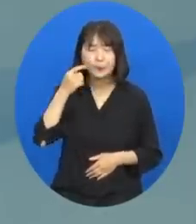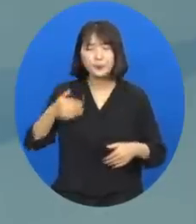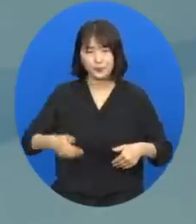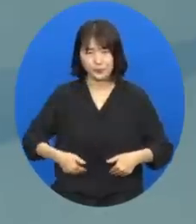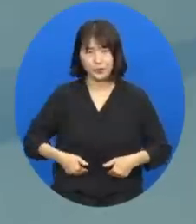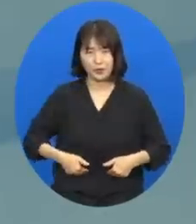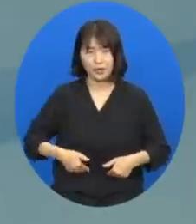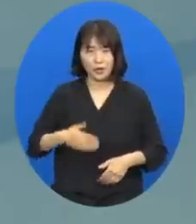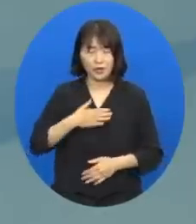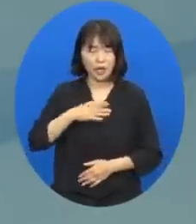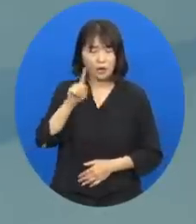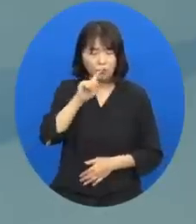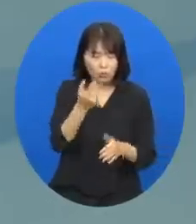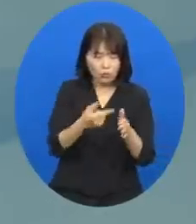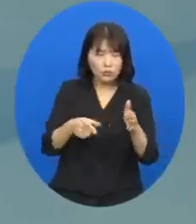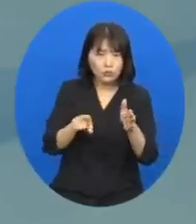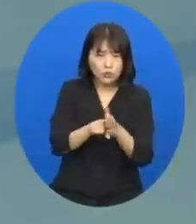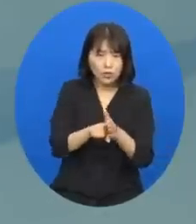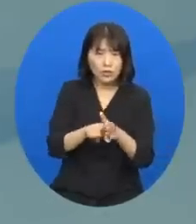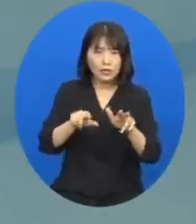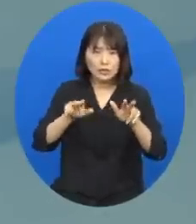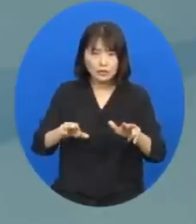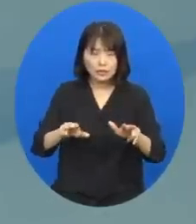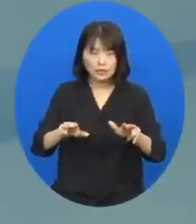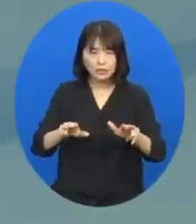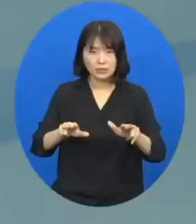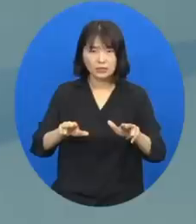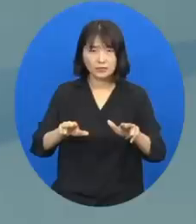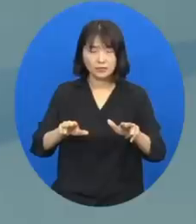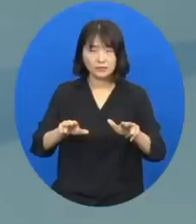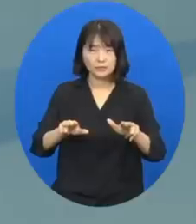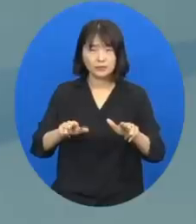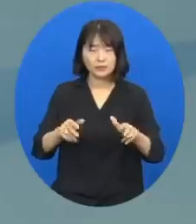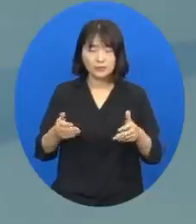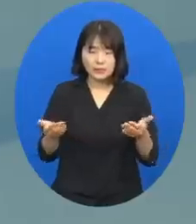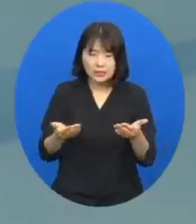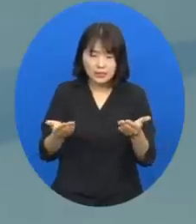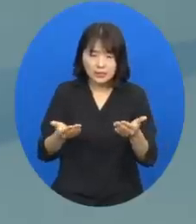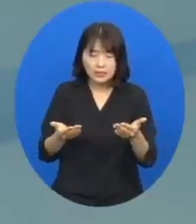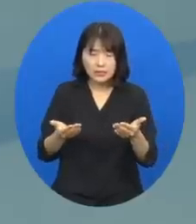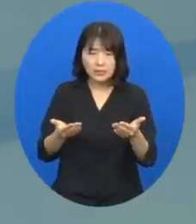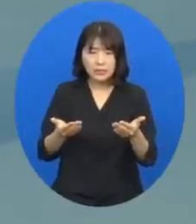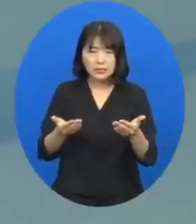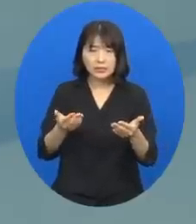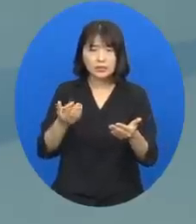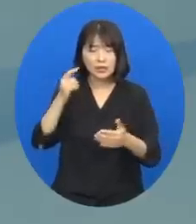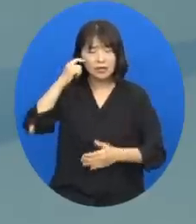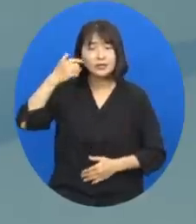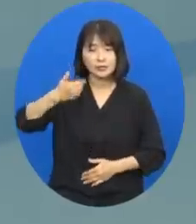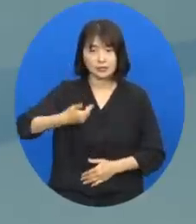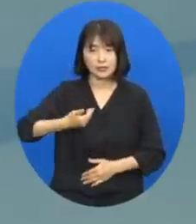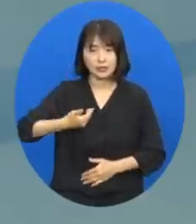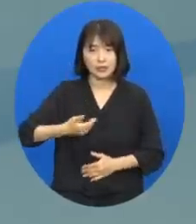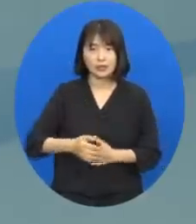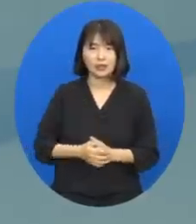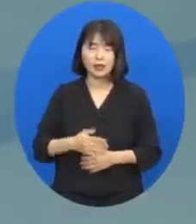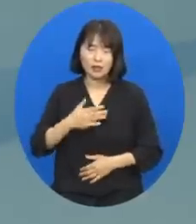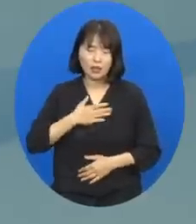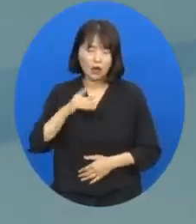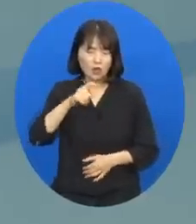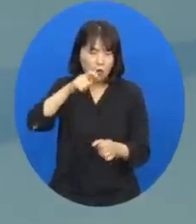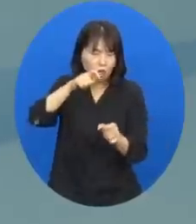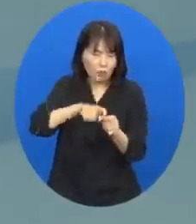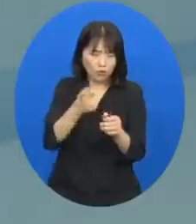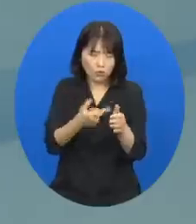위해 지금 내가 하고 있는 일을 하는가 그리고 하려고 하는가 아마 생각해보세요 나는 어떤 목적을 위해